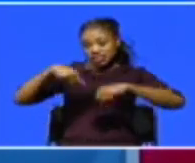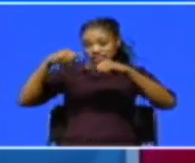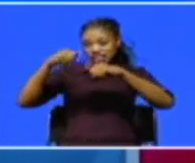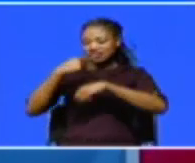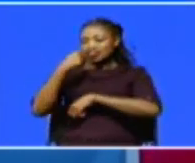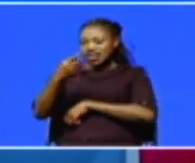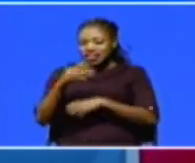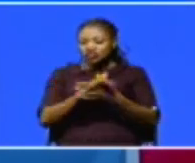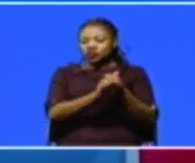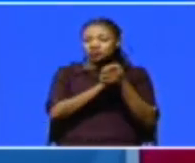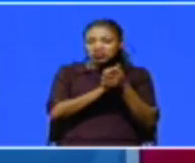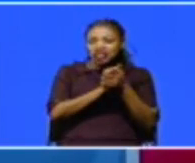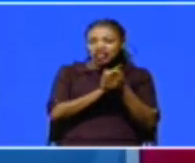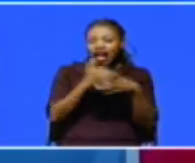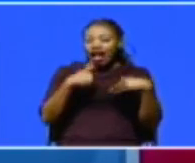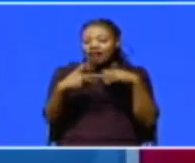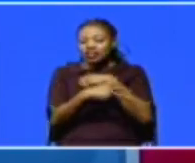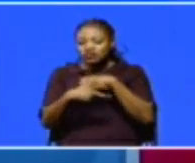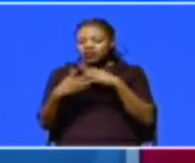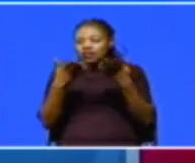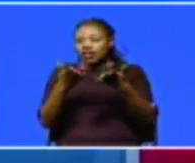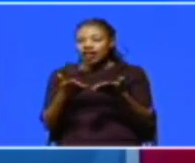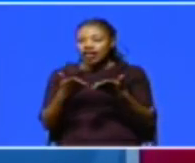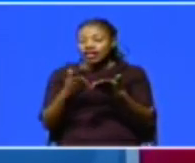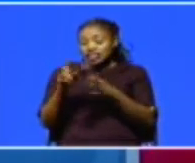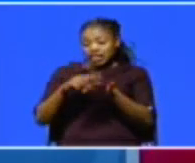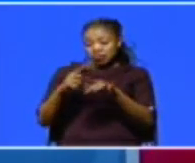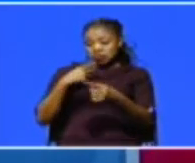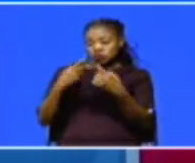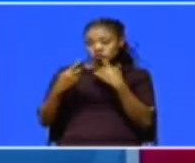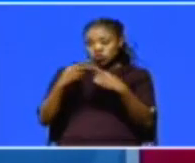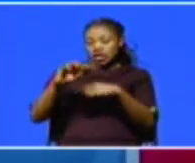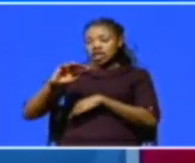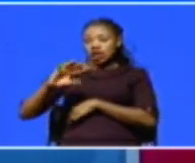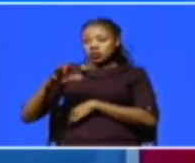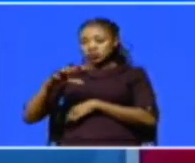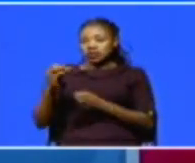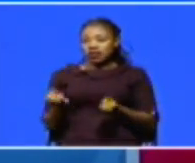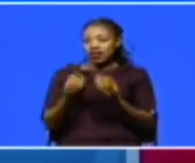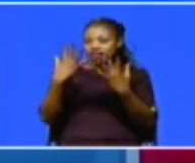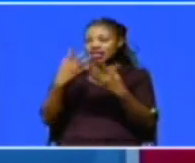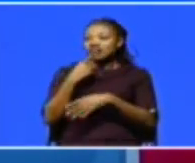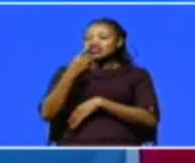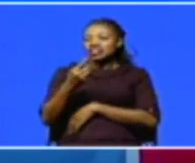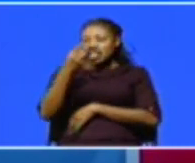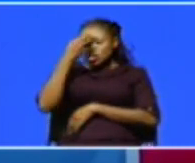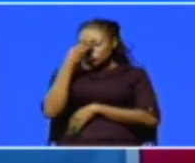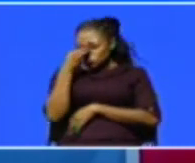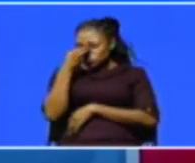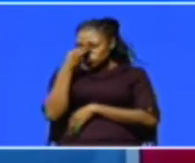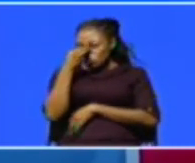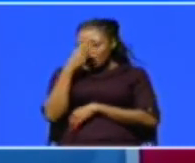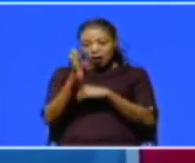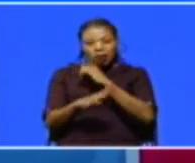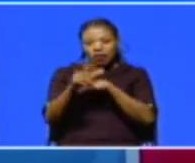na wakora. Akizungumza hii leo katika eneo la Baruesa, kaunti ya Baringo, Kamket amemtaja Ruto kama mnafiki